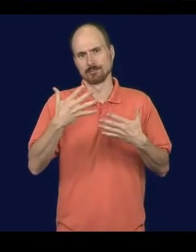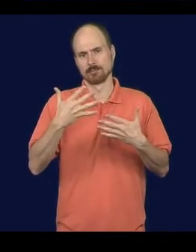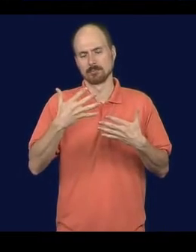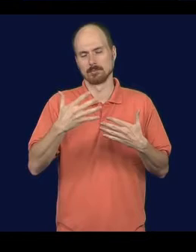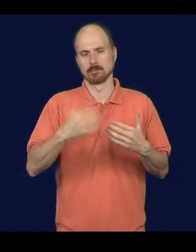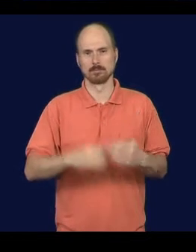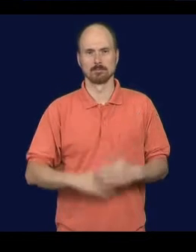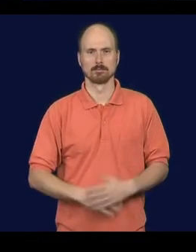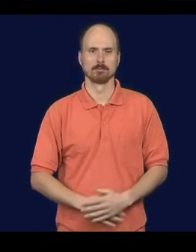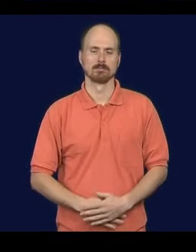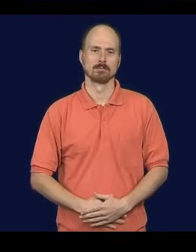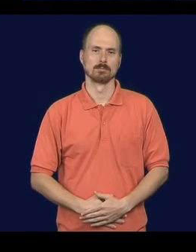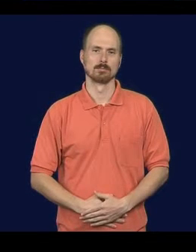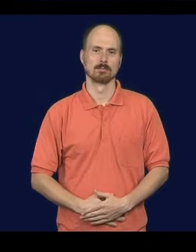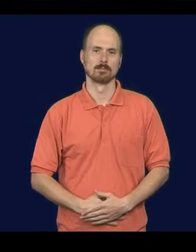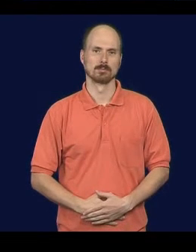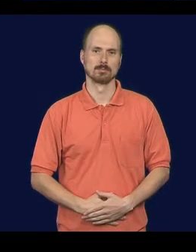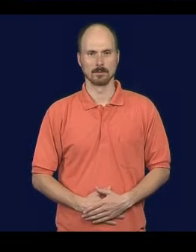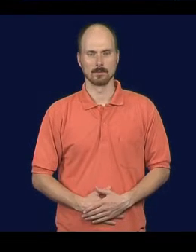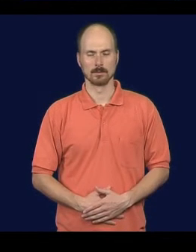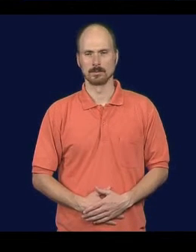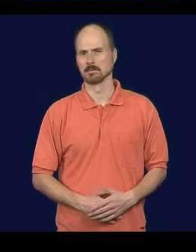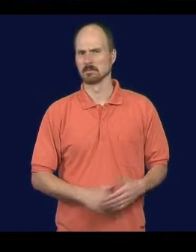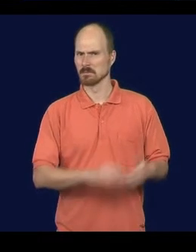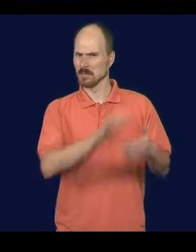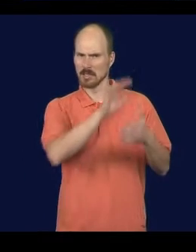oči. A